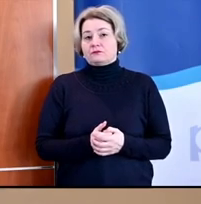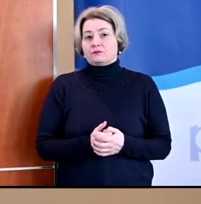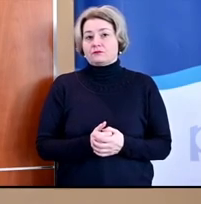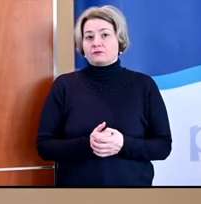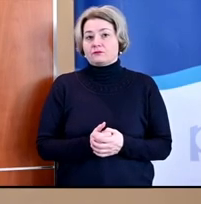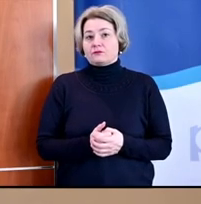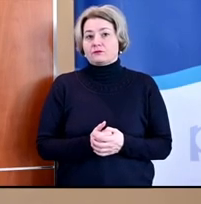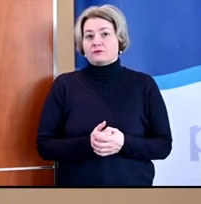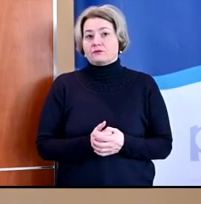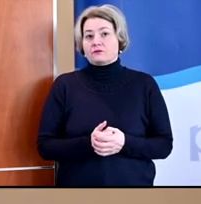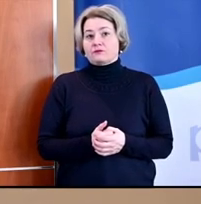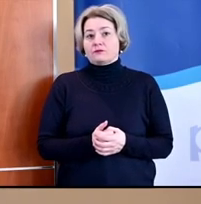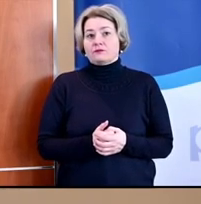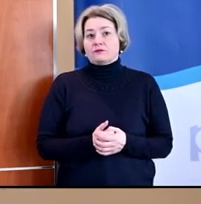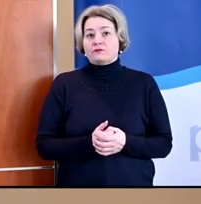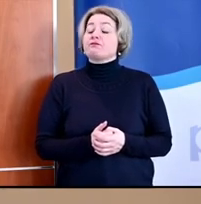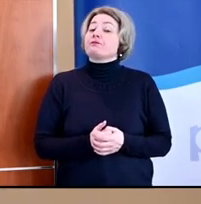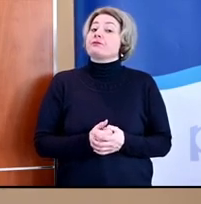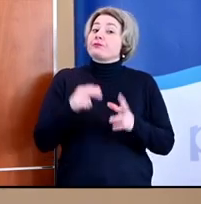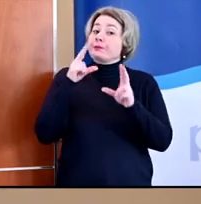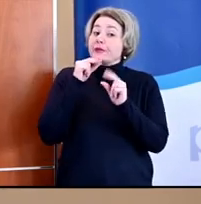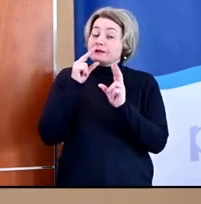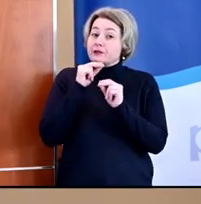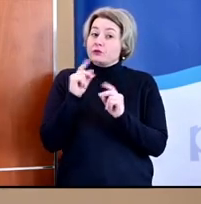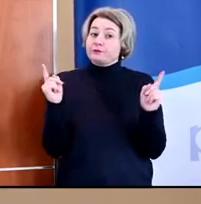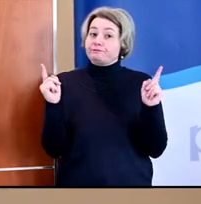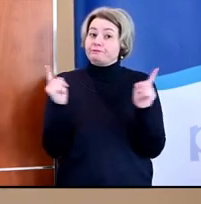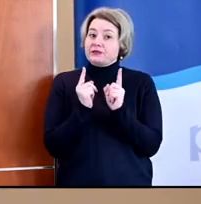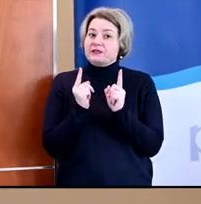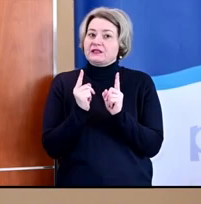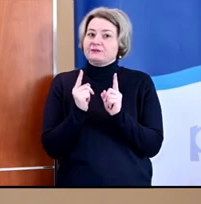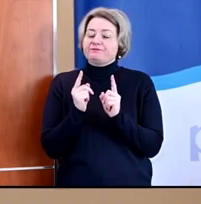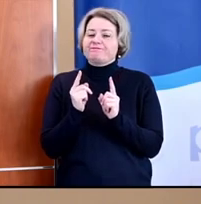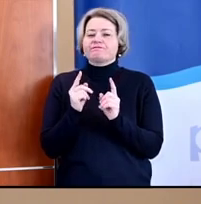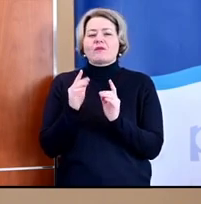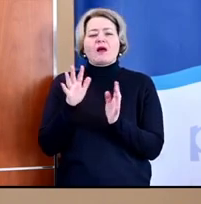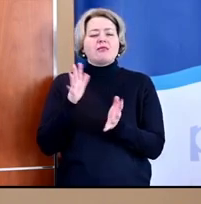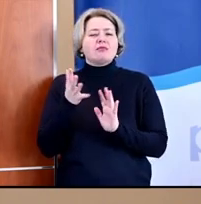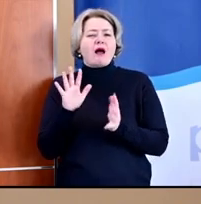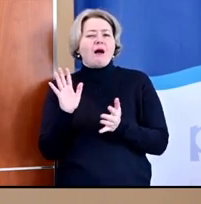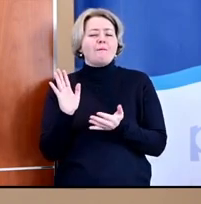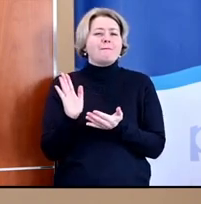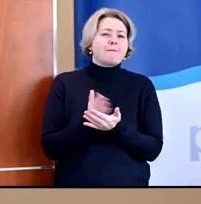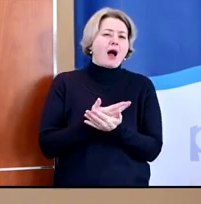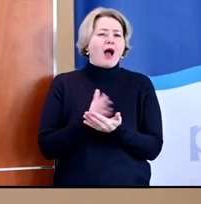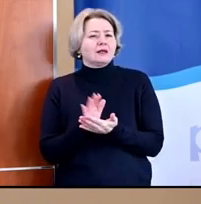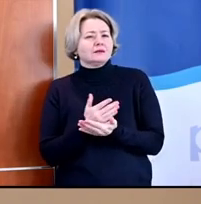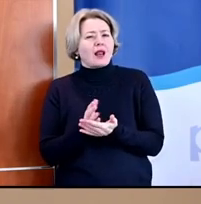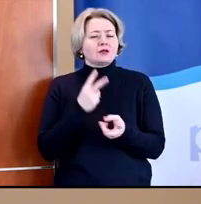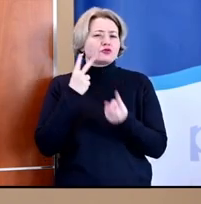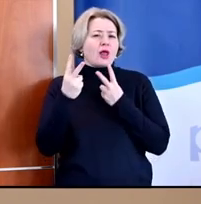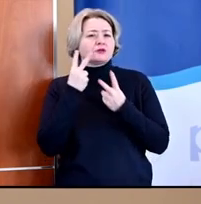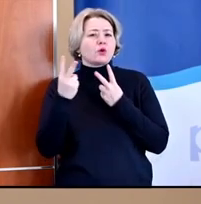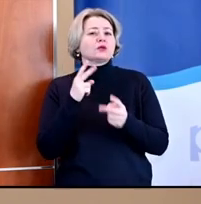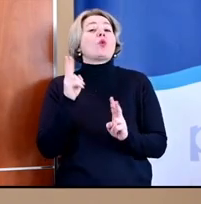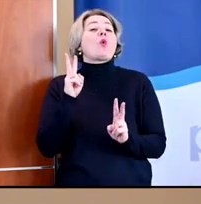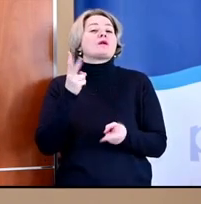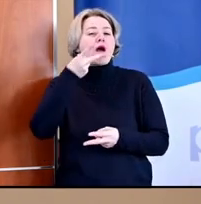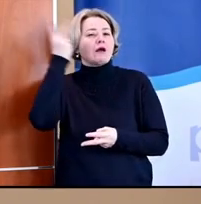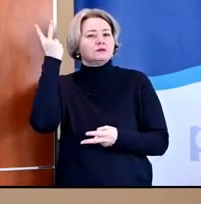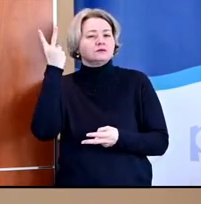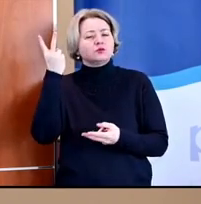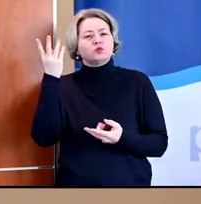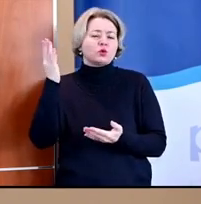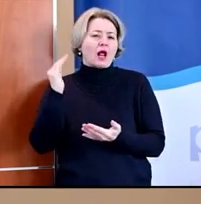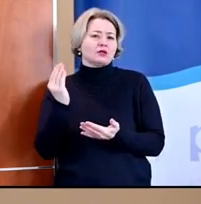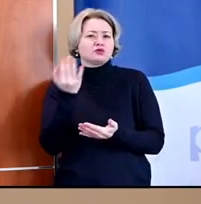vegyük és akkor beszéljünk egy kicsit az atipikus látogatók kultúrafogyasztási szokásairiról azért ezt a